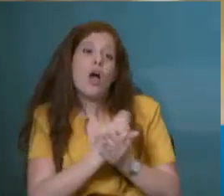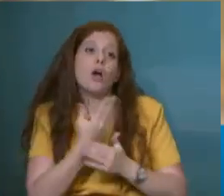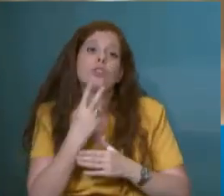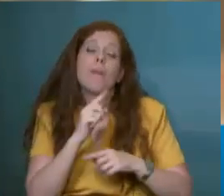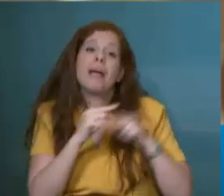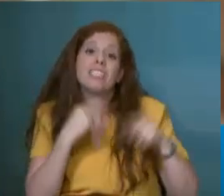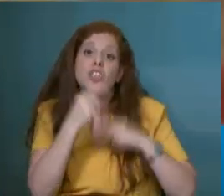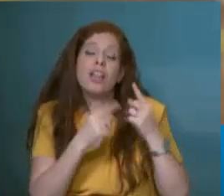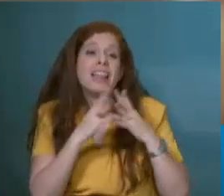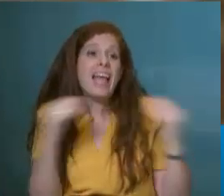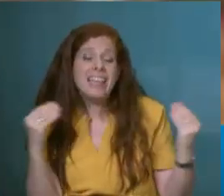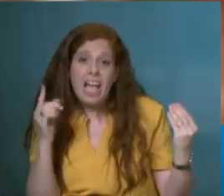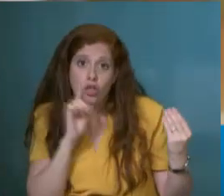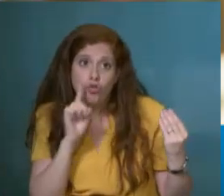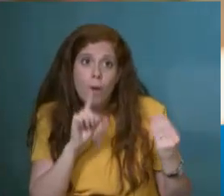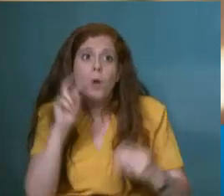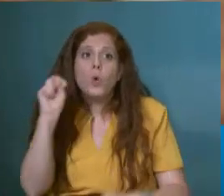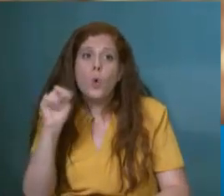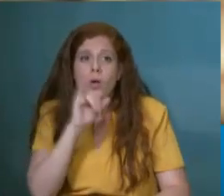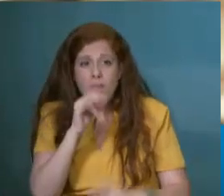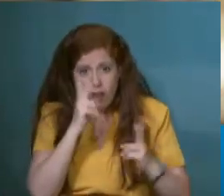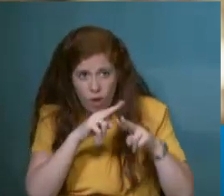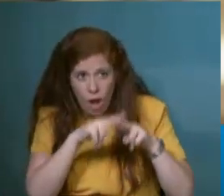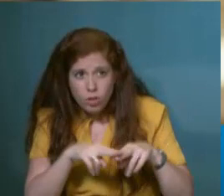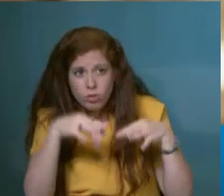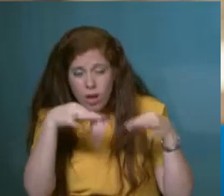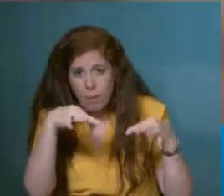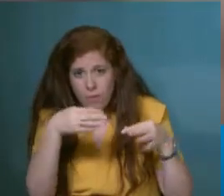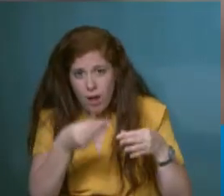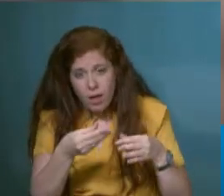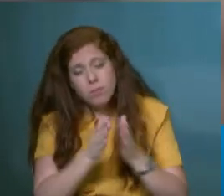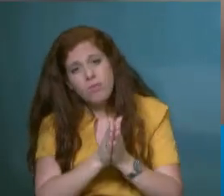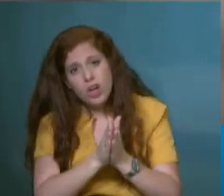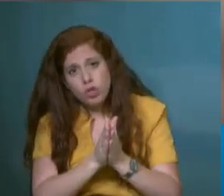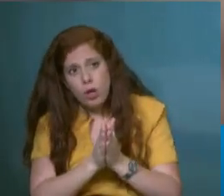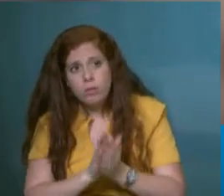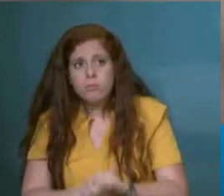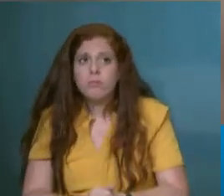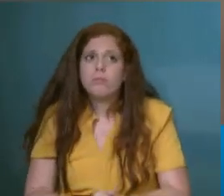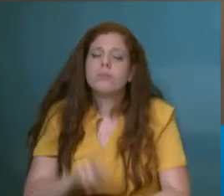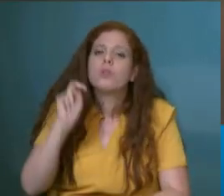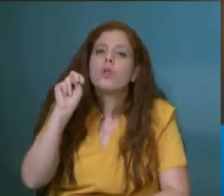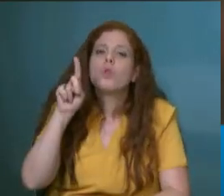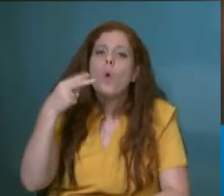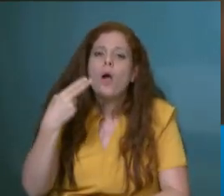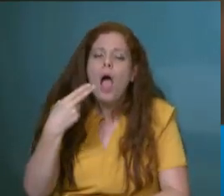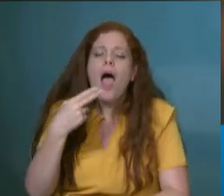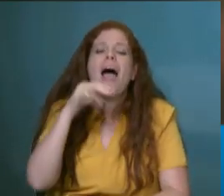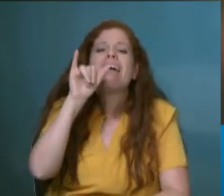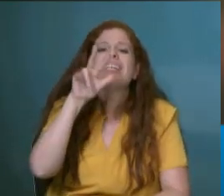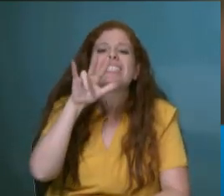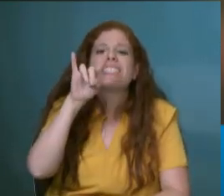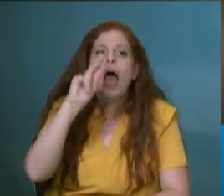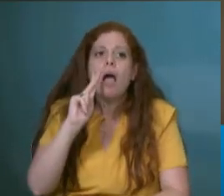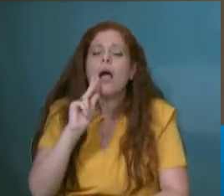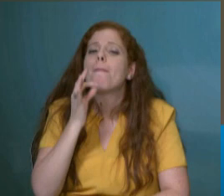יצחק. אני אוכל להשאיר כמה פליירים כאן, בבקשה. נוגה יצחק, בת 34, יצאה בוקר